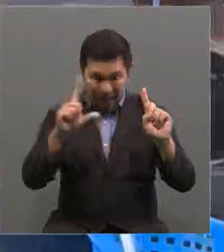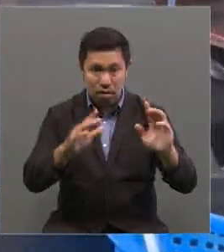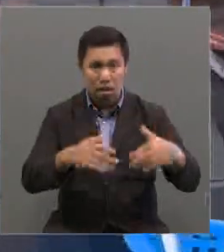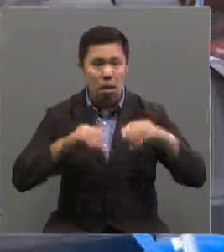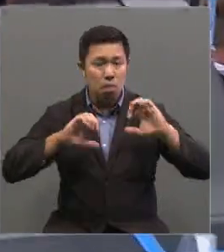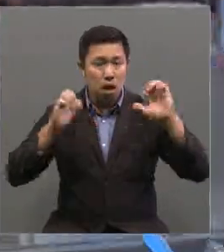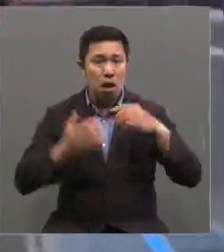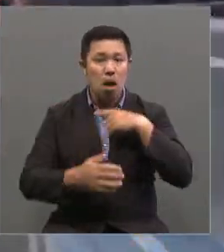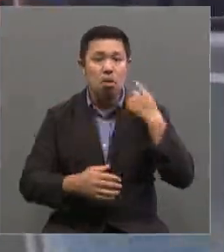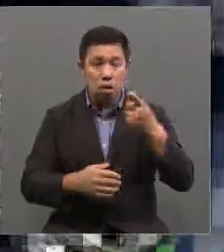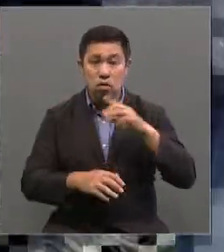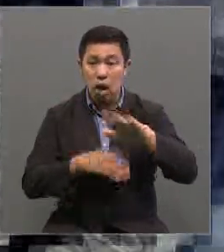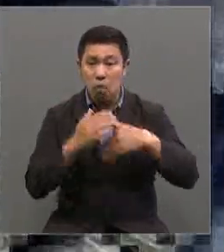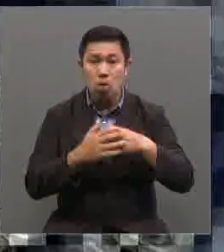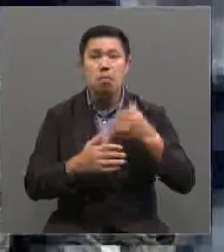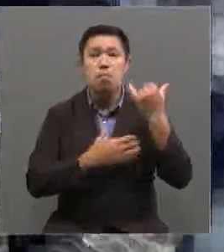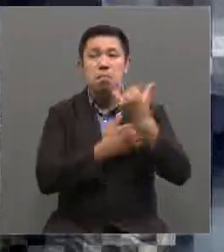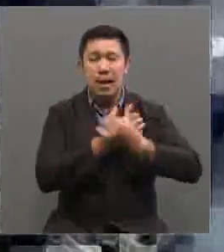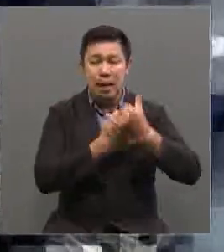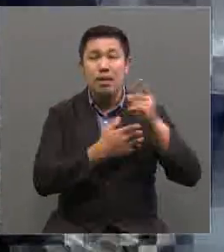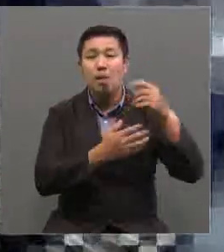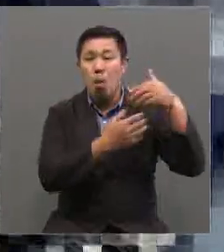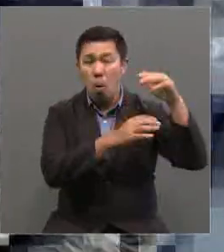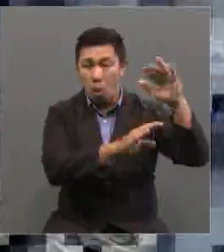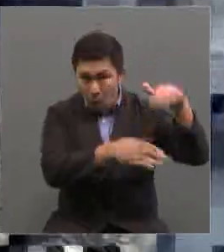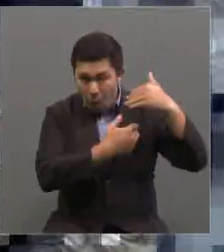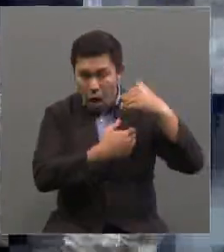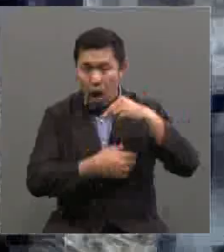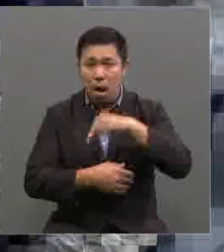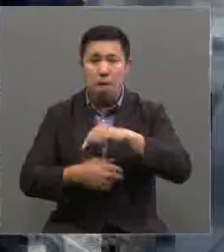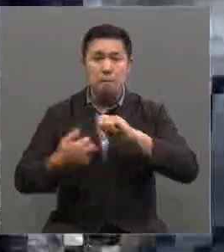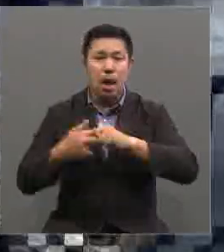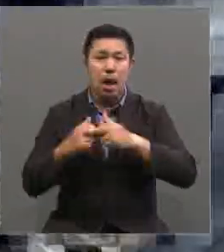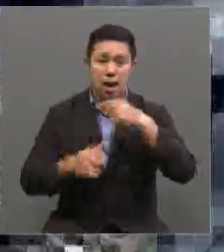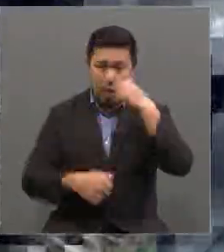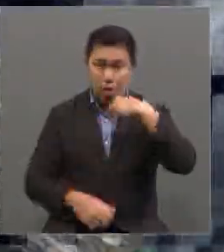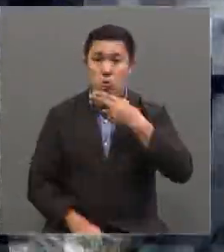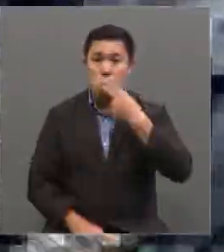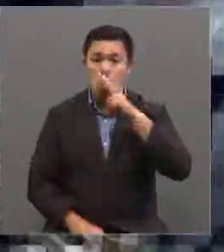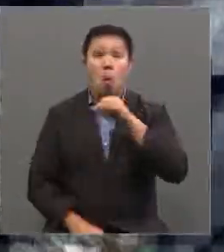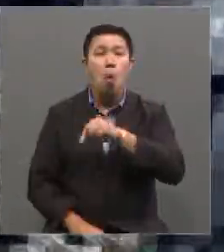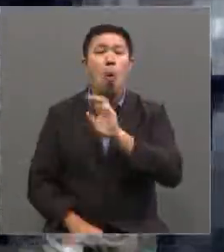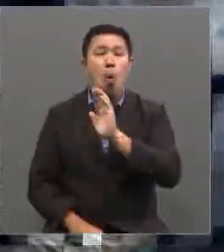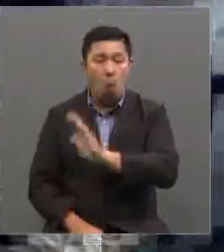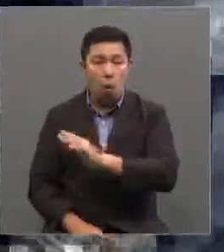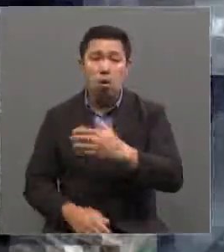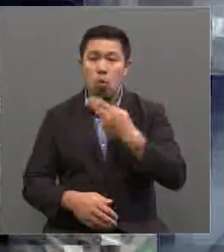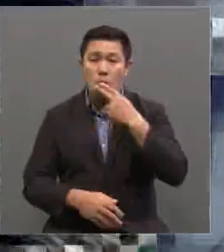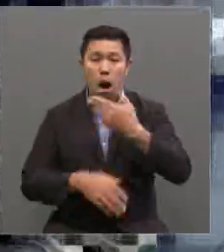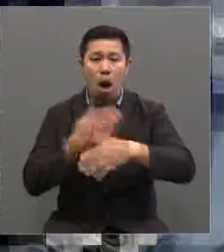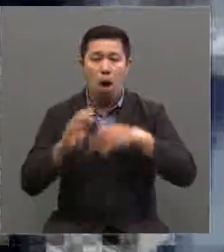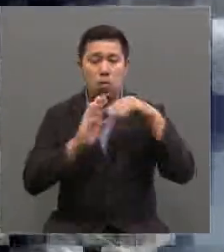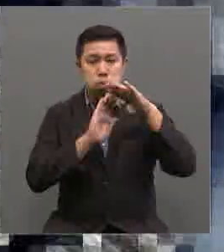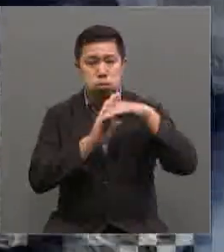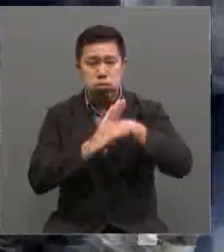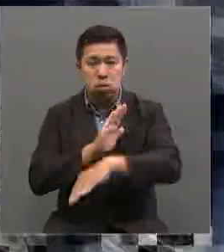แล้วเกือบทั้งหมดเป็นบุหรี่ต่างประเทศทั้งนั้นส่งผลกระทบต่อกิจการของการยาสูบแห่งประเทศไทยทำให้ขายบุหรี่ได้น้อยลง